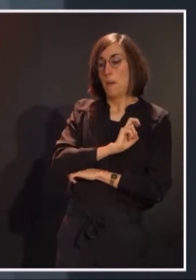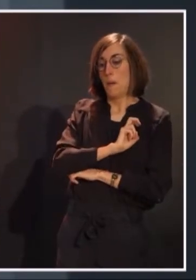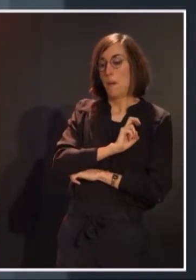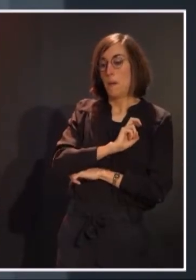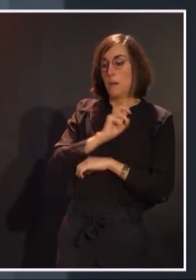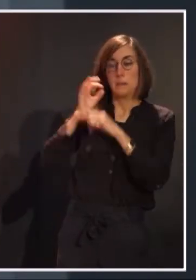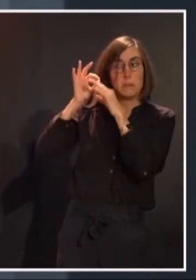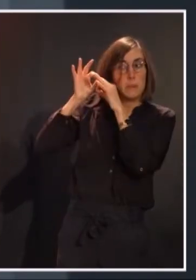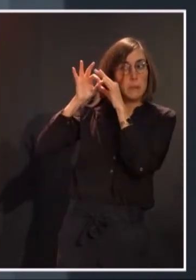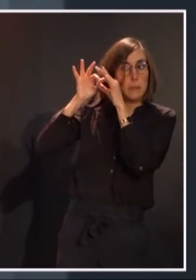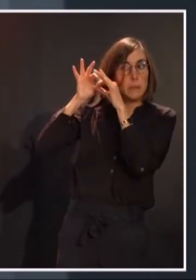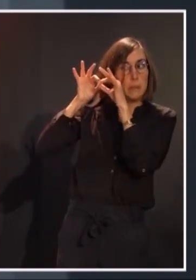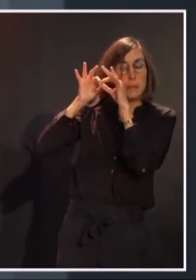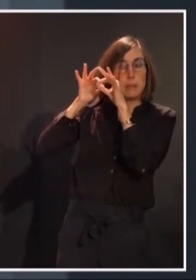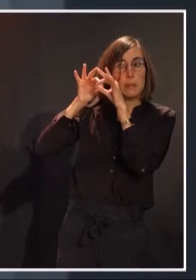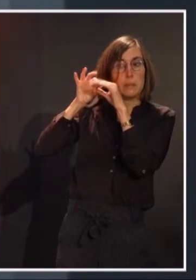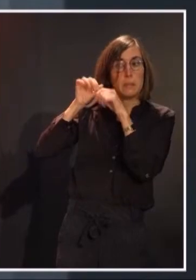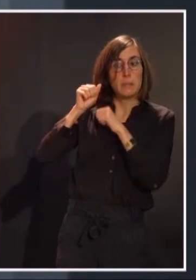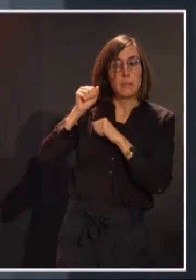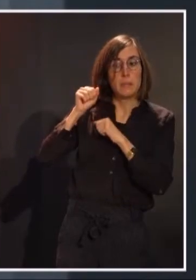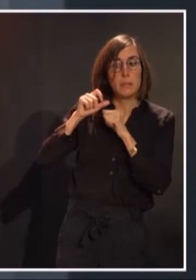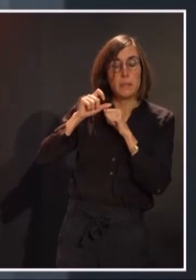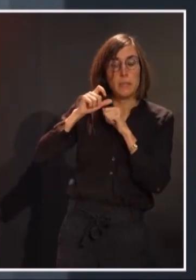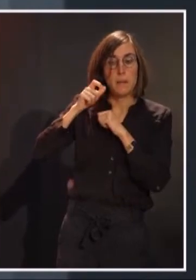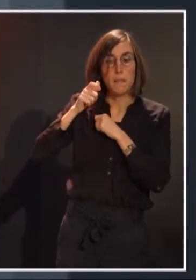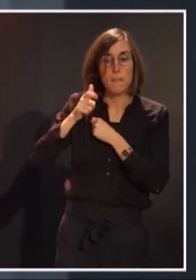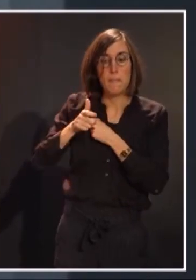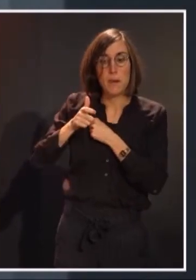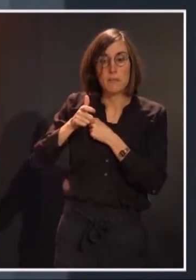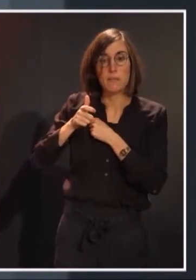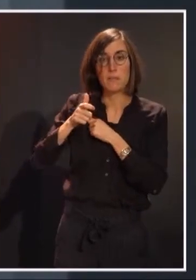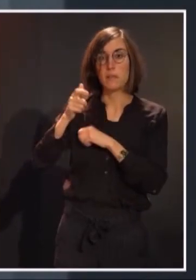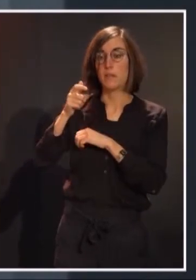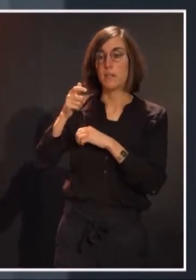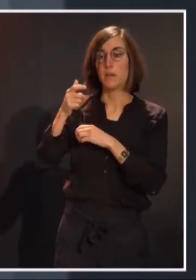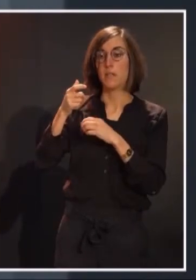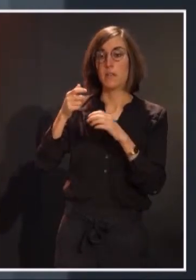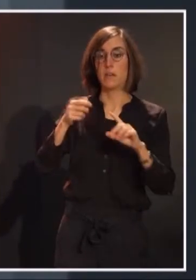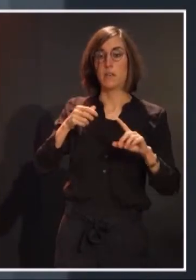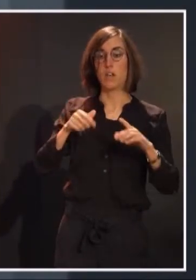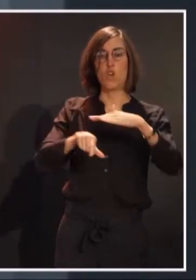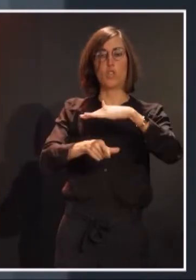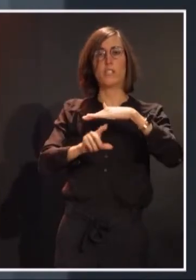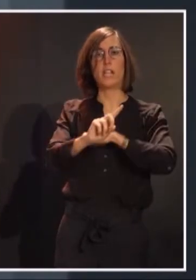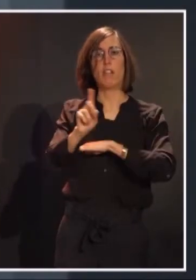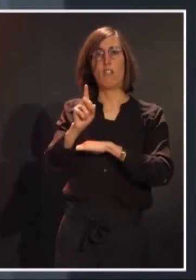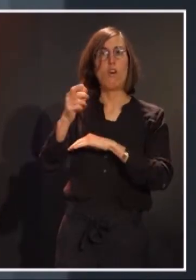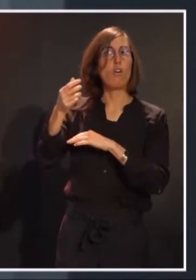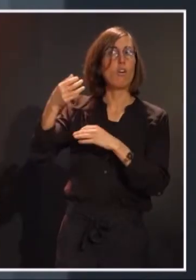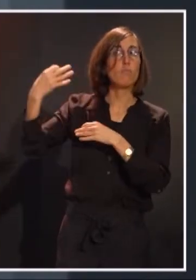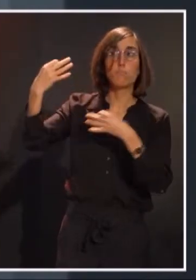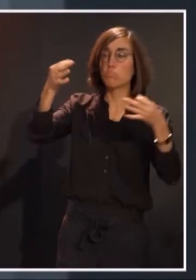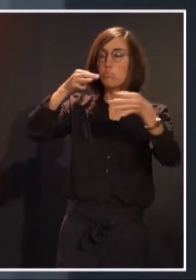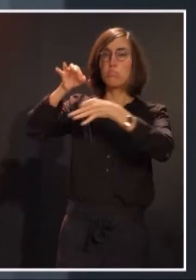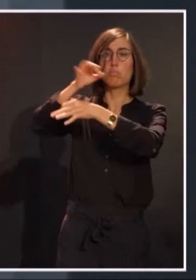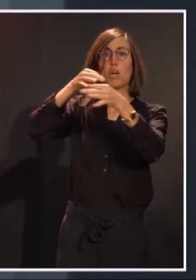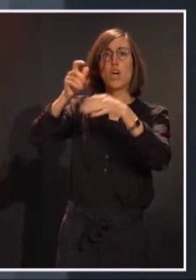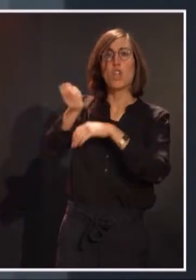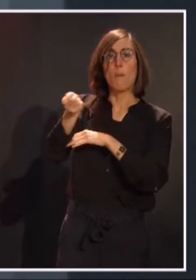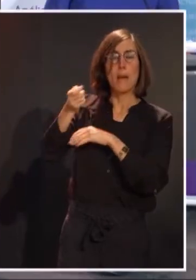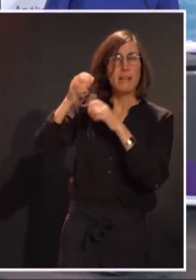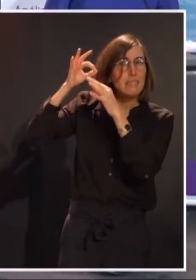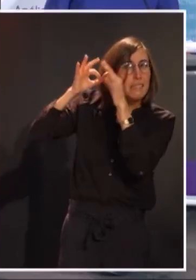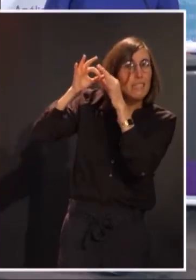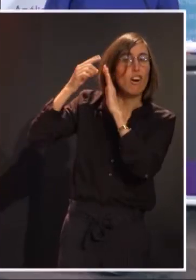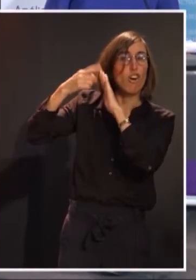des paramètres aussi bons quand il repassait sur un mode normal. Et ça faisait trop de changements d'un coup pour lui. Donc, on n'a pas retenu